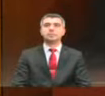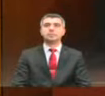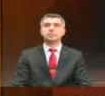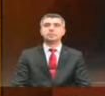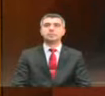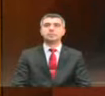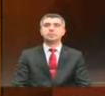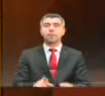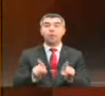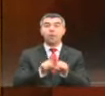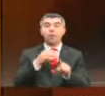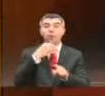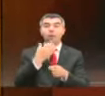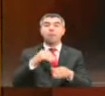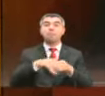إمغار البرلمان